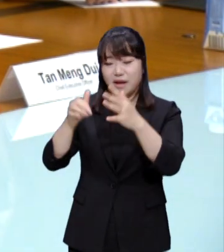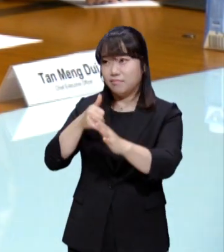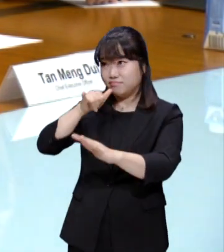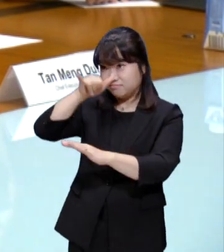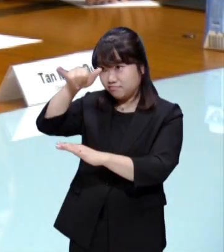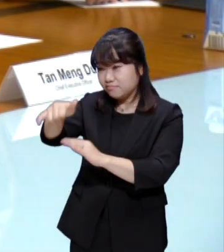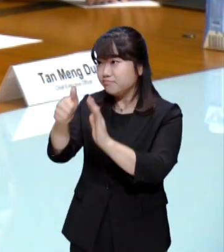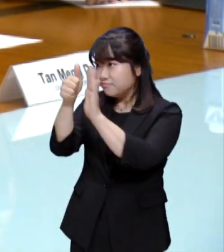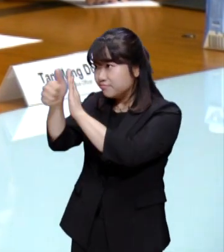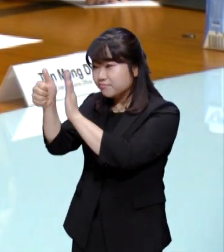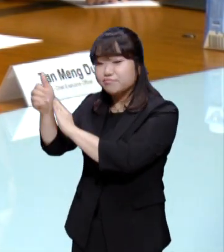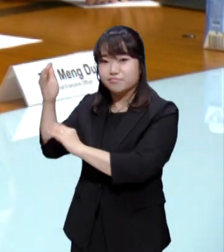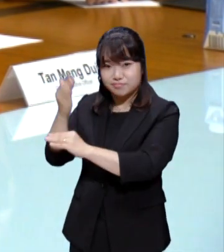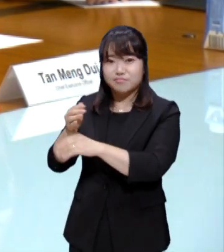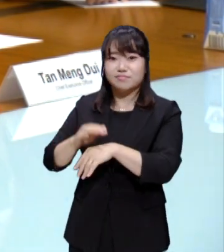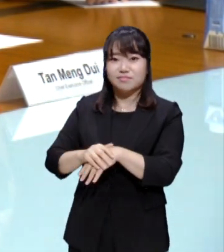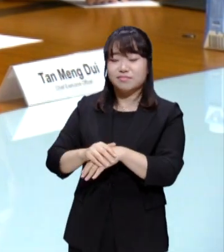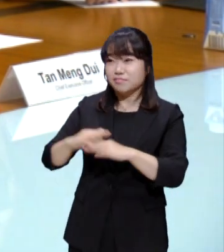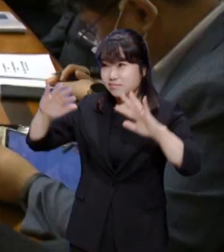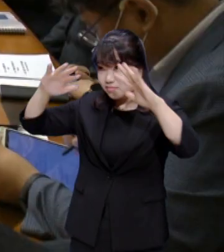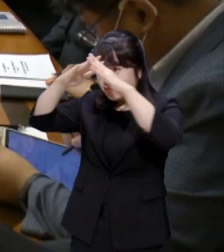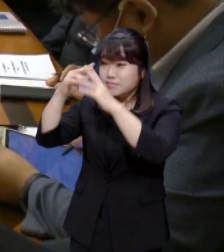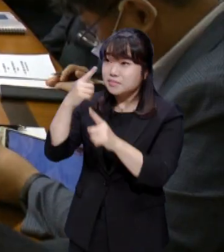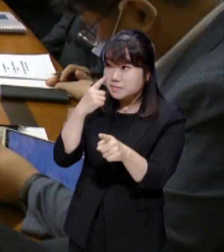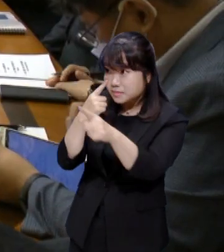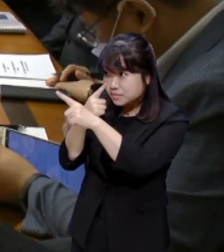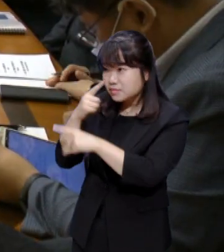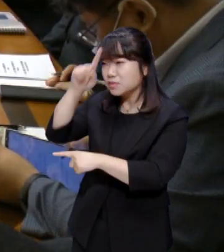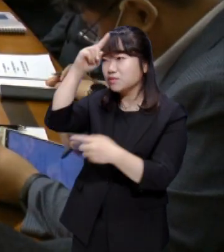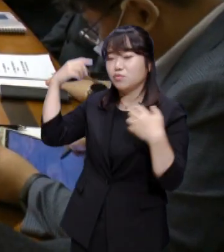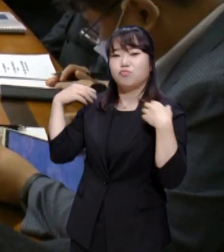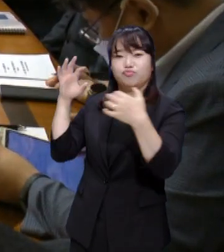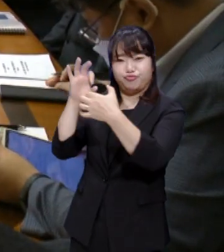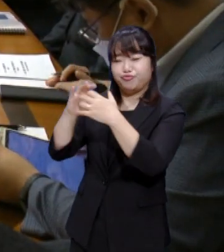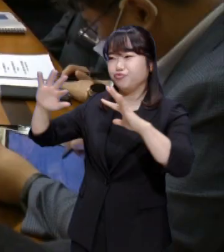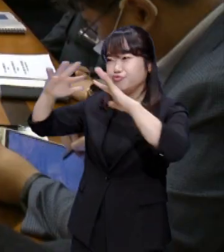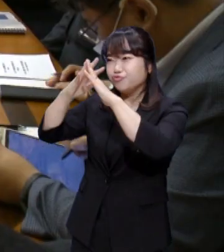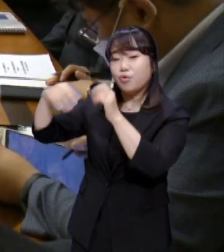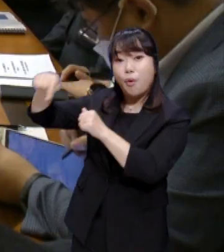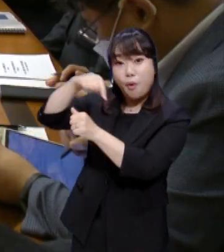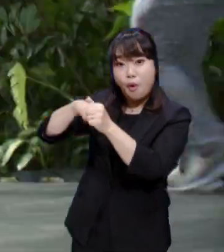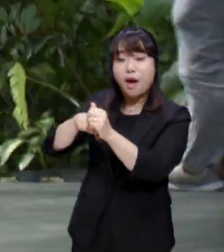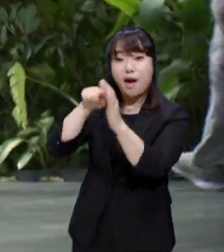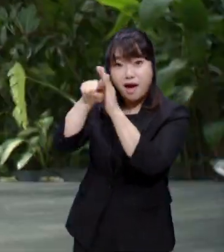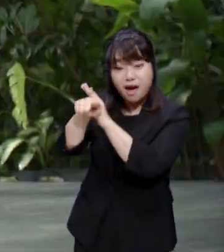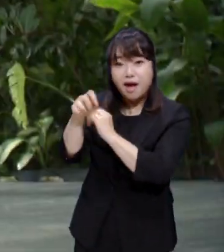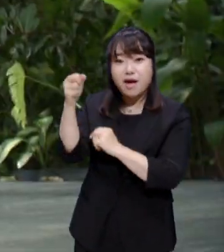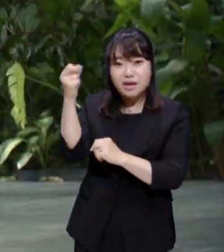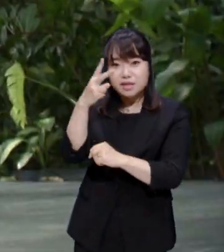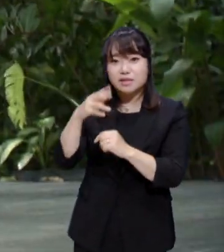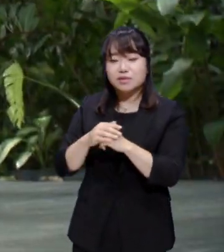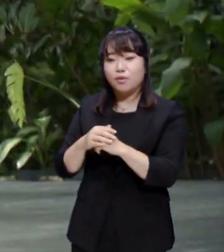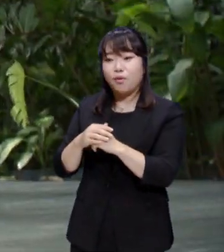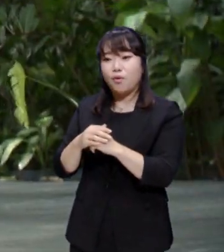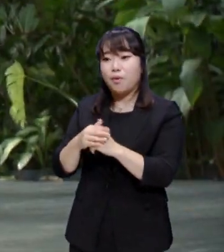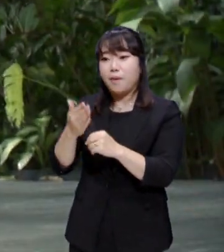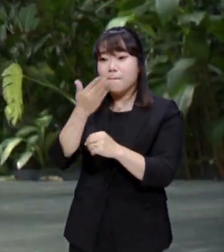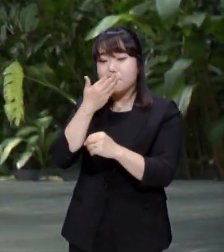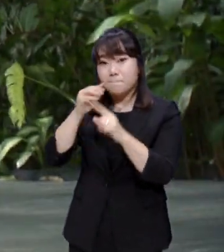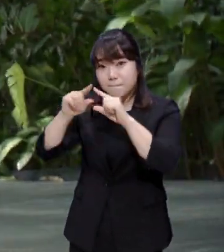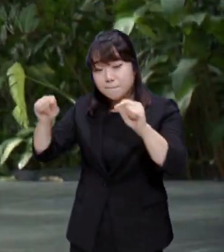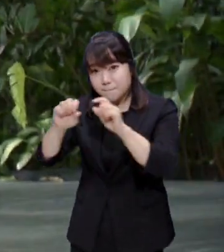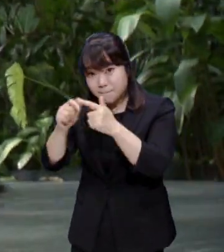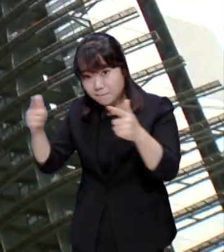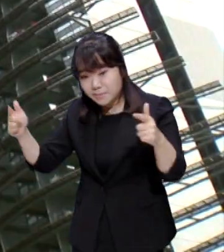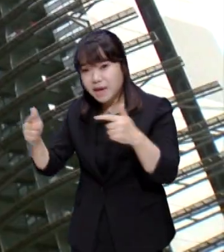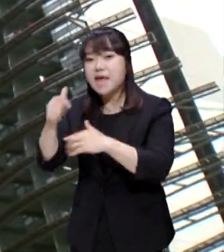싱가포르에서는 공공주택을 건설하고 공급하고 있는 국가개발부 산하 주택개발청과 주택전시권을 비롯해